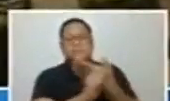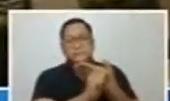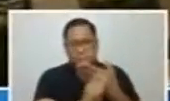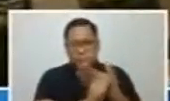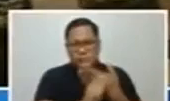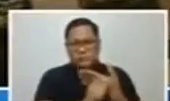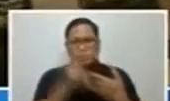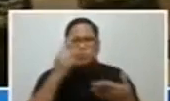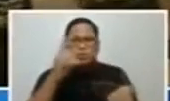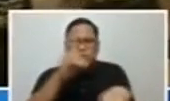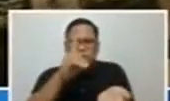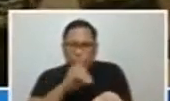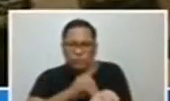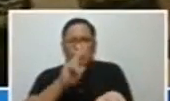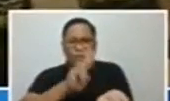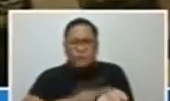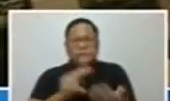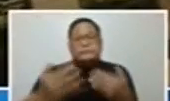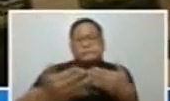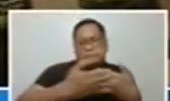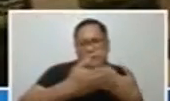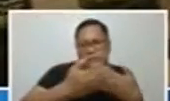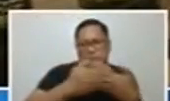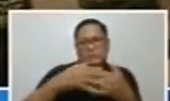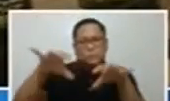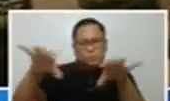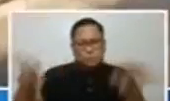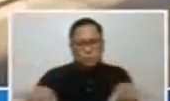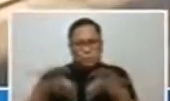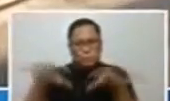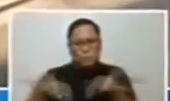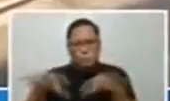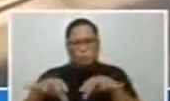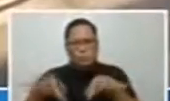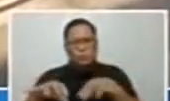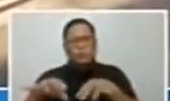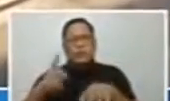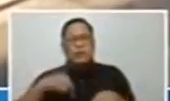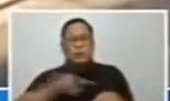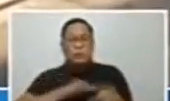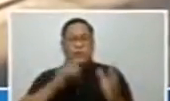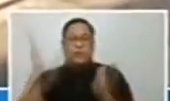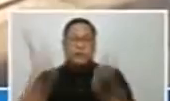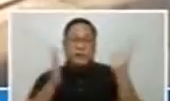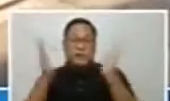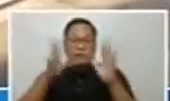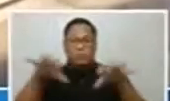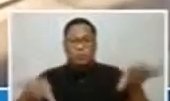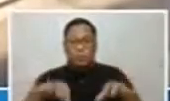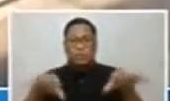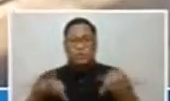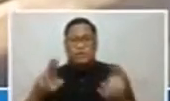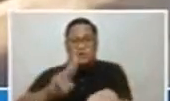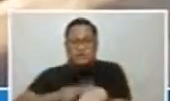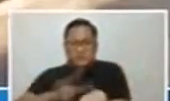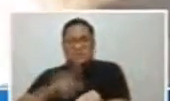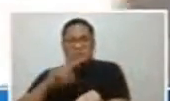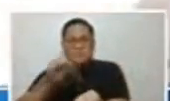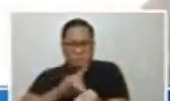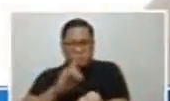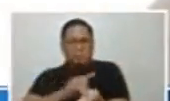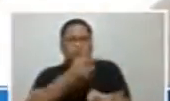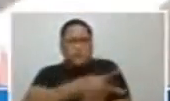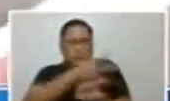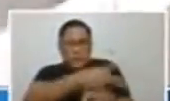kababayan natin sa Cebu na huwag nating hintayin lumala pa ang symptoms. Kung kinakailangan madala na kagalit tayo sa ospital,